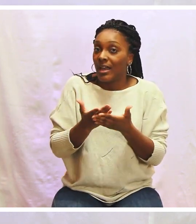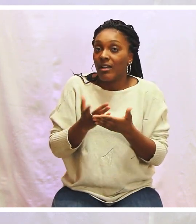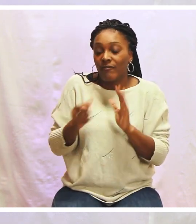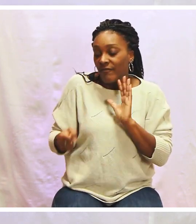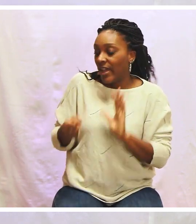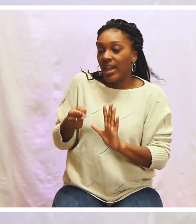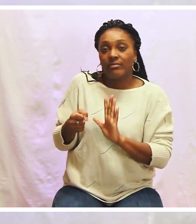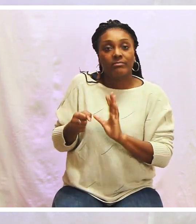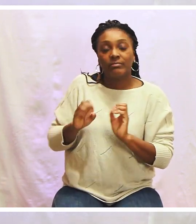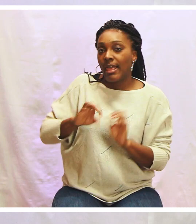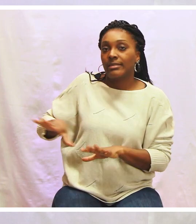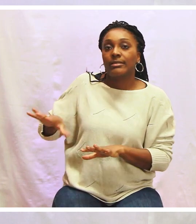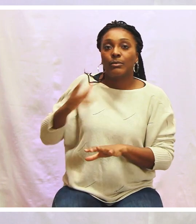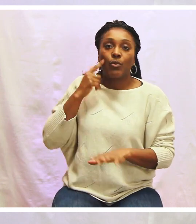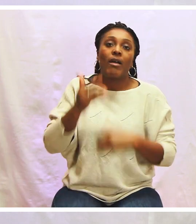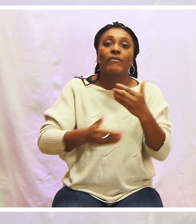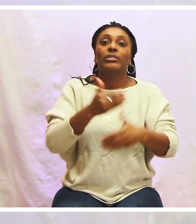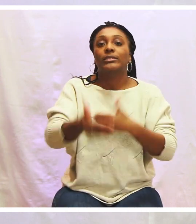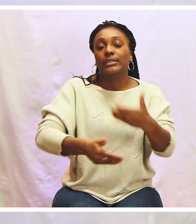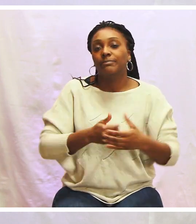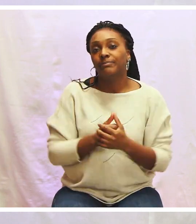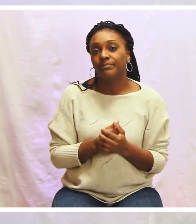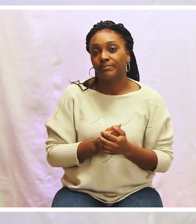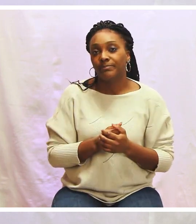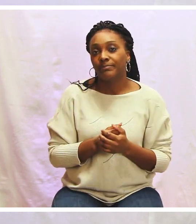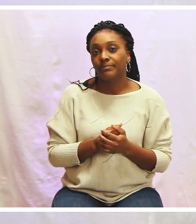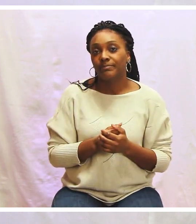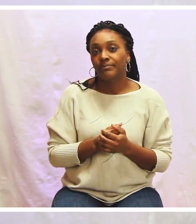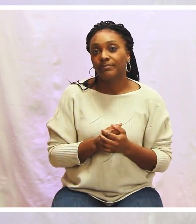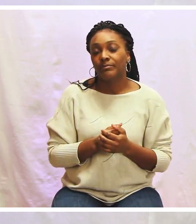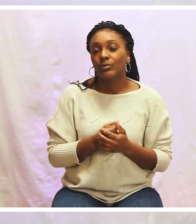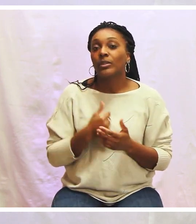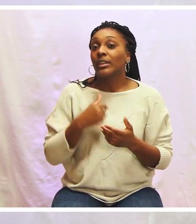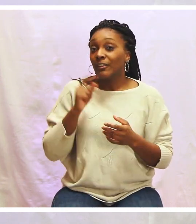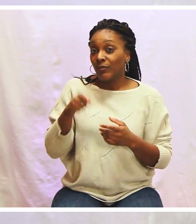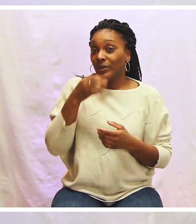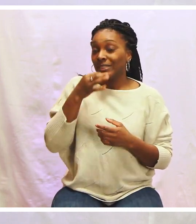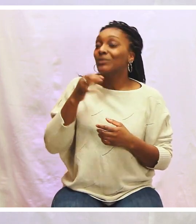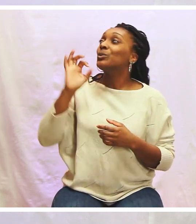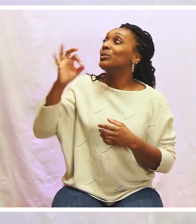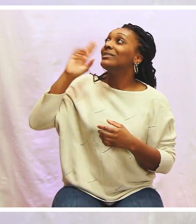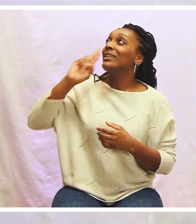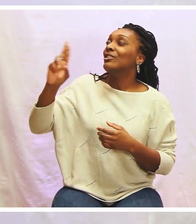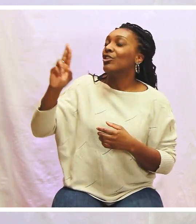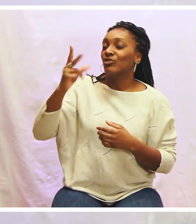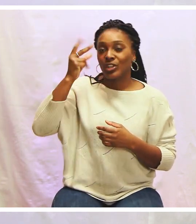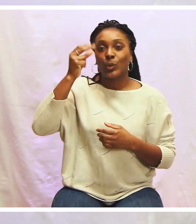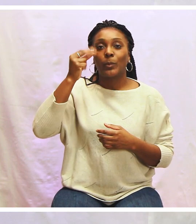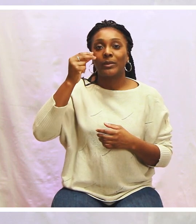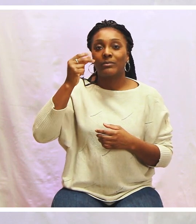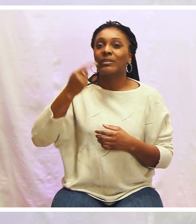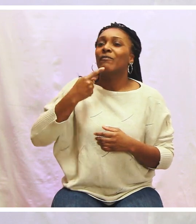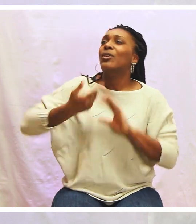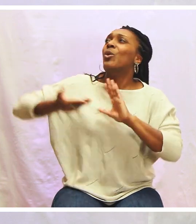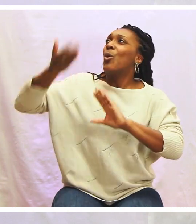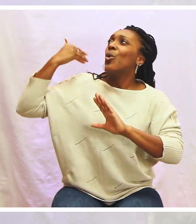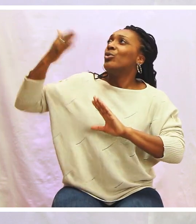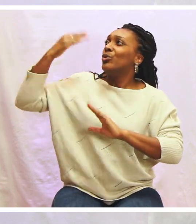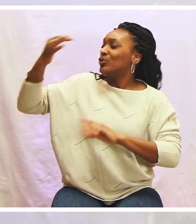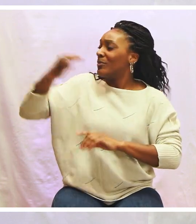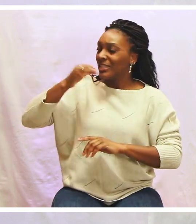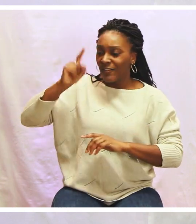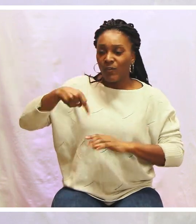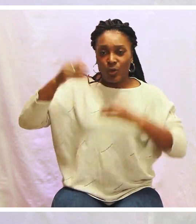que c'est le moment aujourd'hui de dire stop, j'arrête. Ça c'est bon, j'ai compris Seigneur que tu me disais depuis longtemps de laisser ça, que c'est plus pour moi,